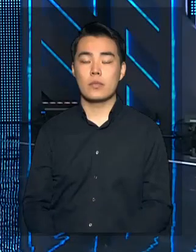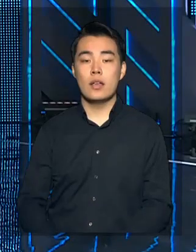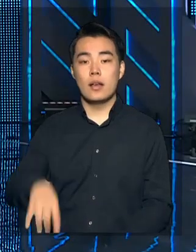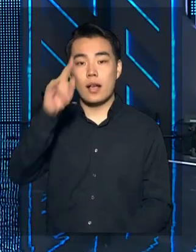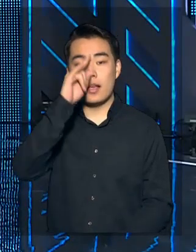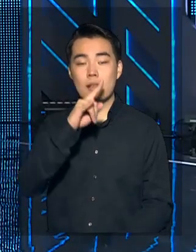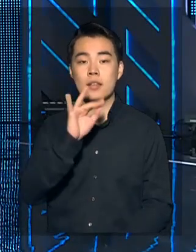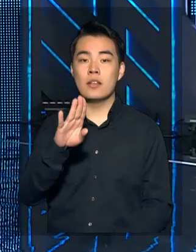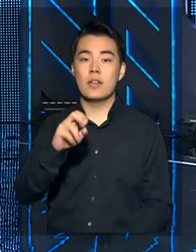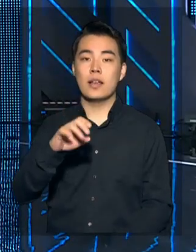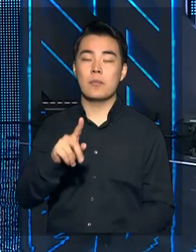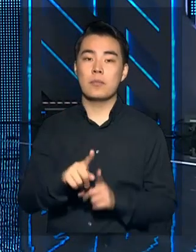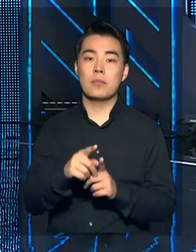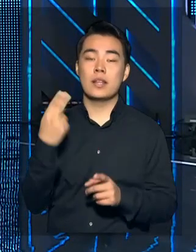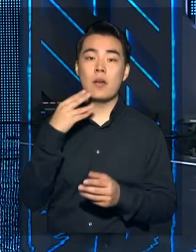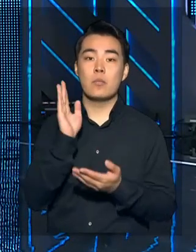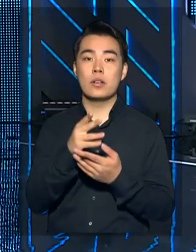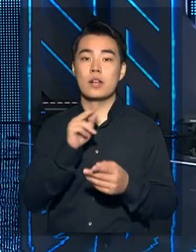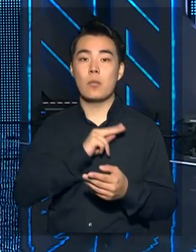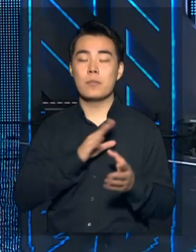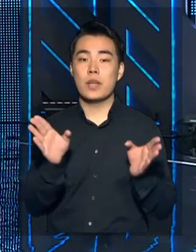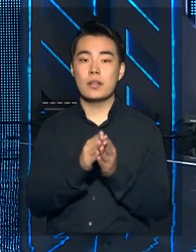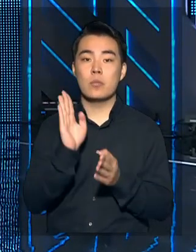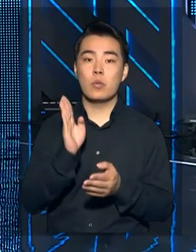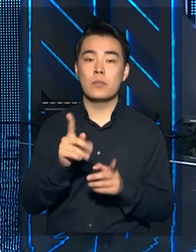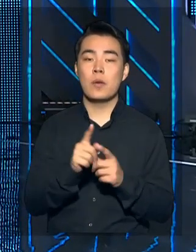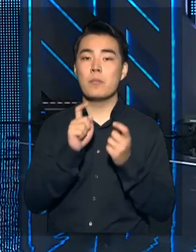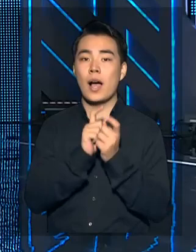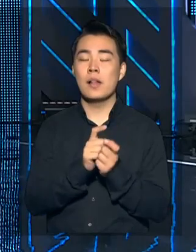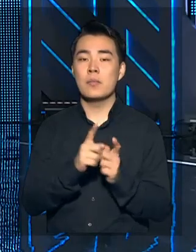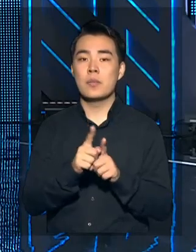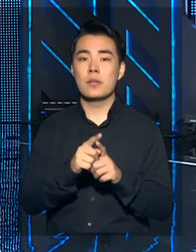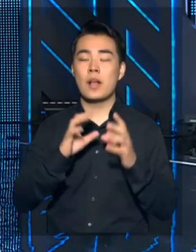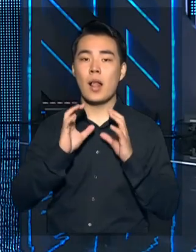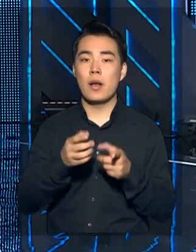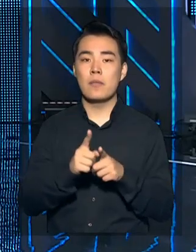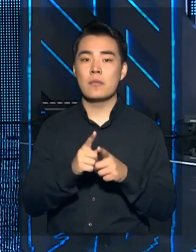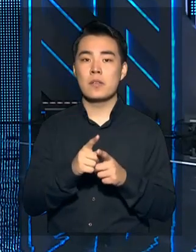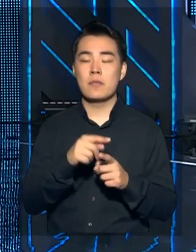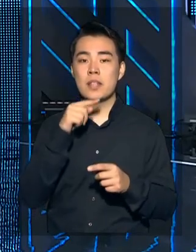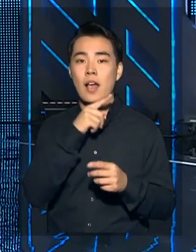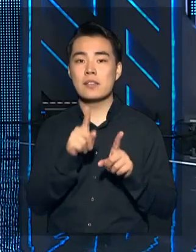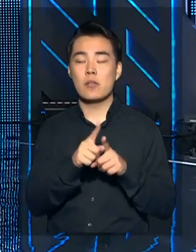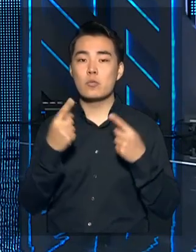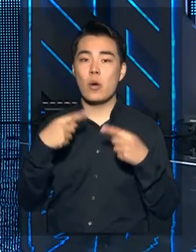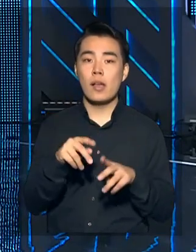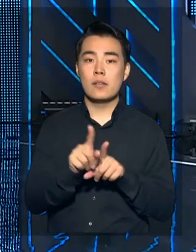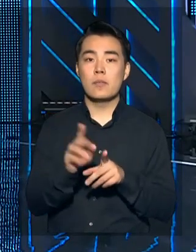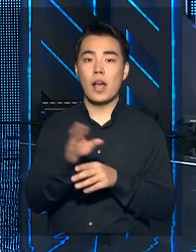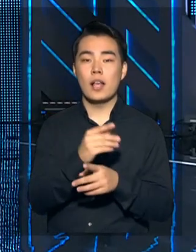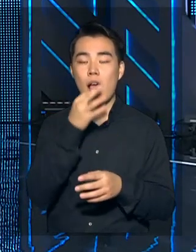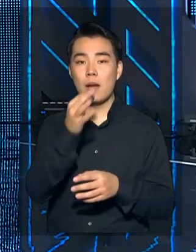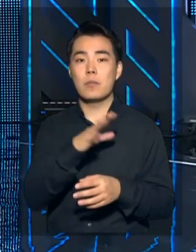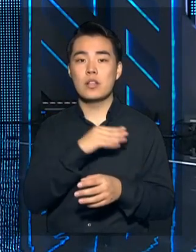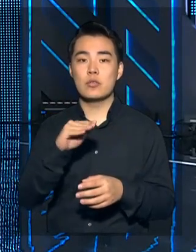Казахстан и Великобритания будут работать вместе чтобы бороться с глобальными вызовами финансовой устойчивости об этом